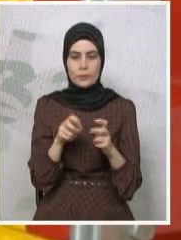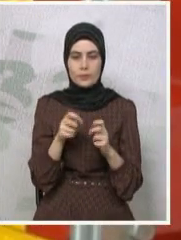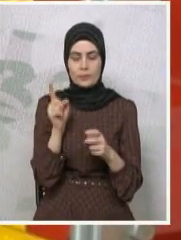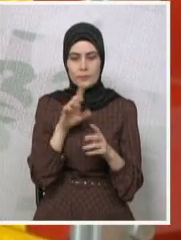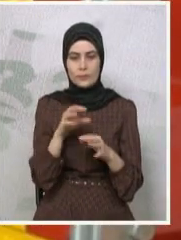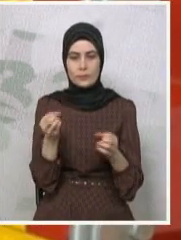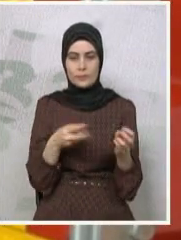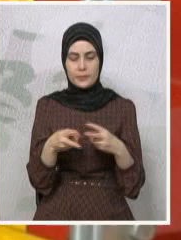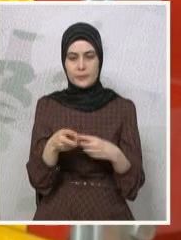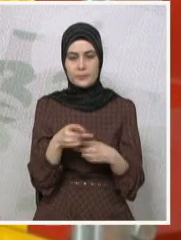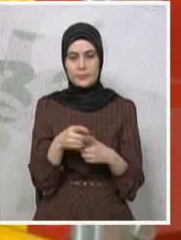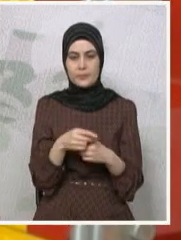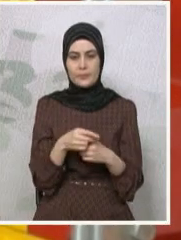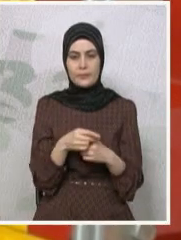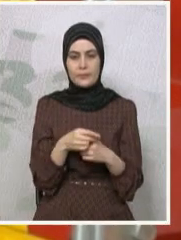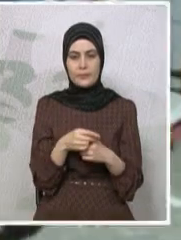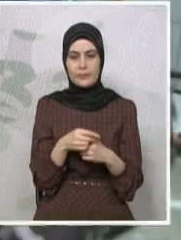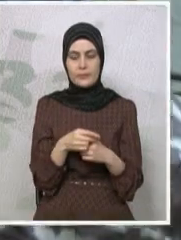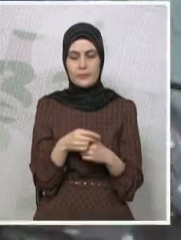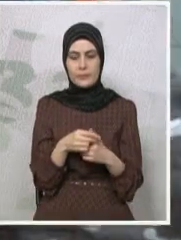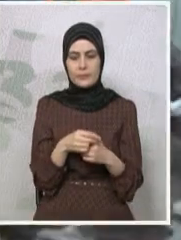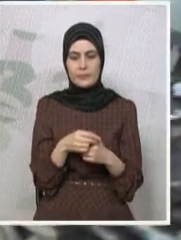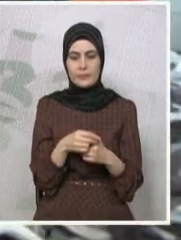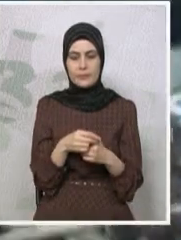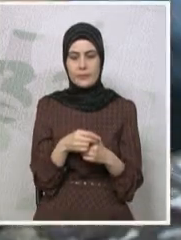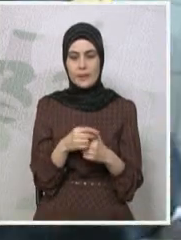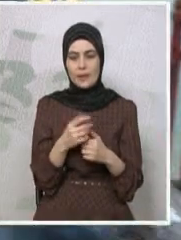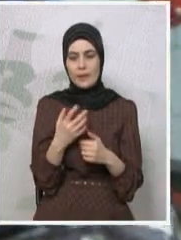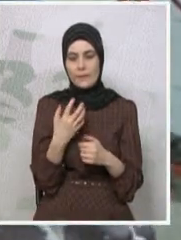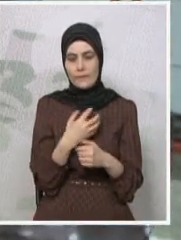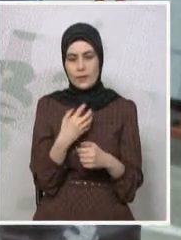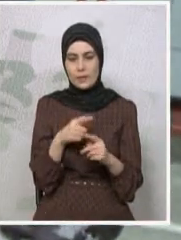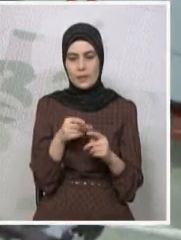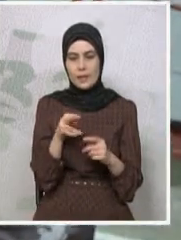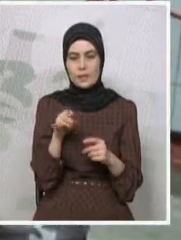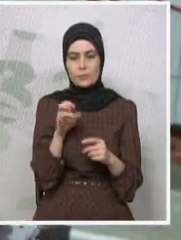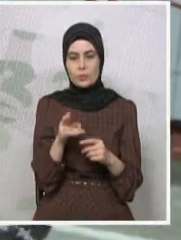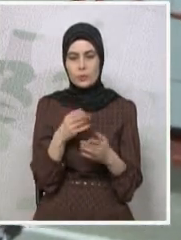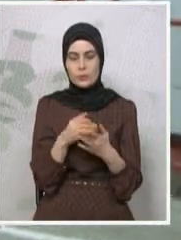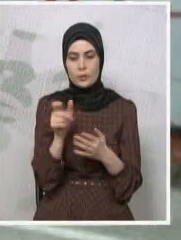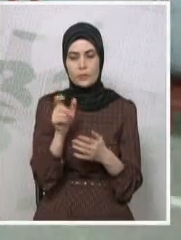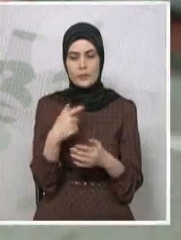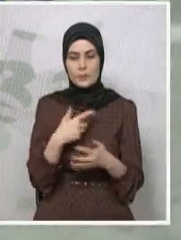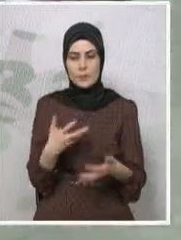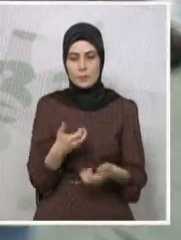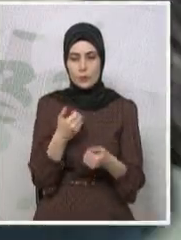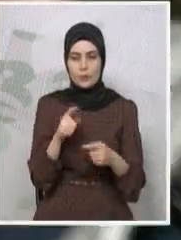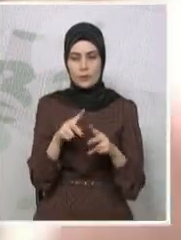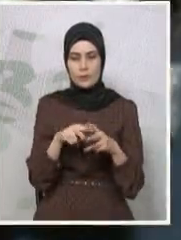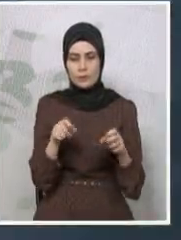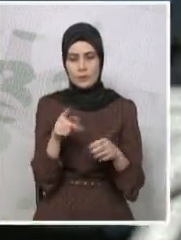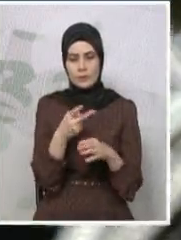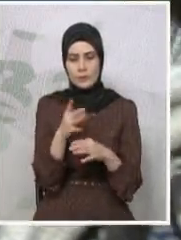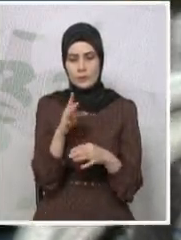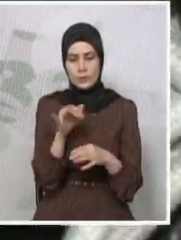десяток разных, каждый из них для отдельного случая. Ну, основной вот для спуска пострадавшего и для самоспасения используется именно